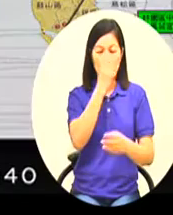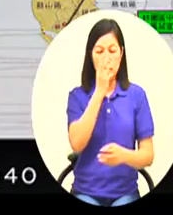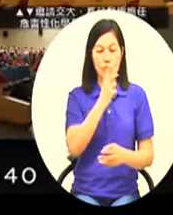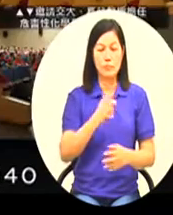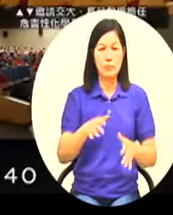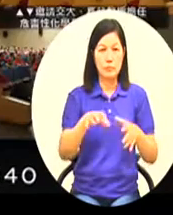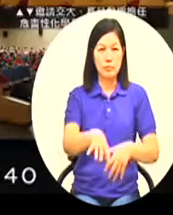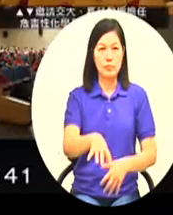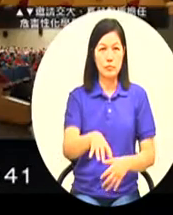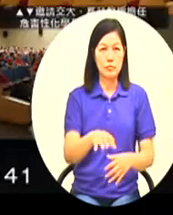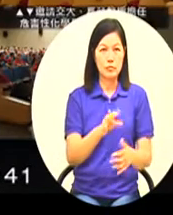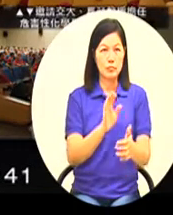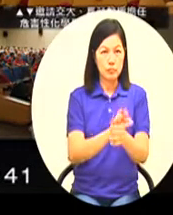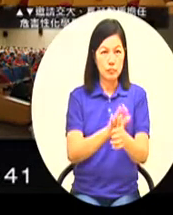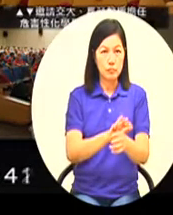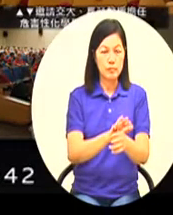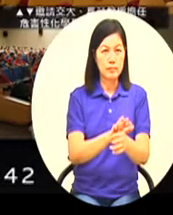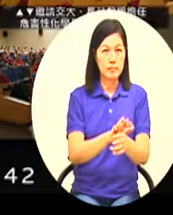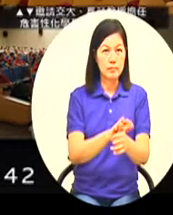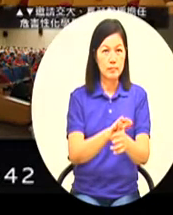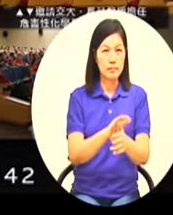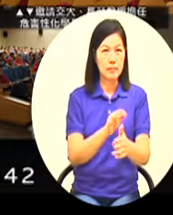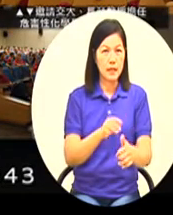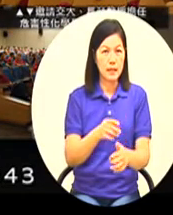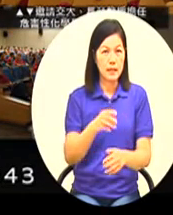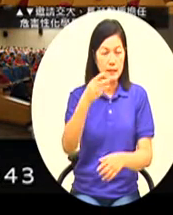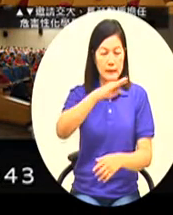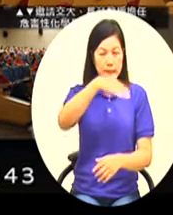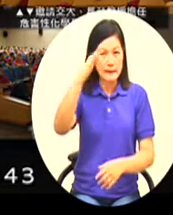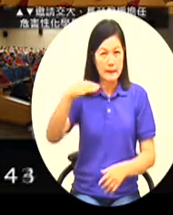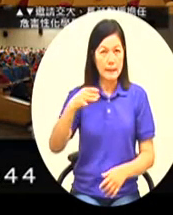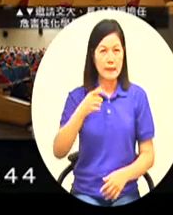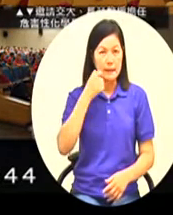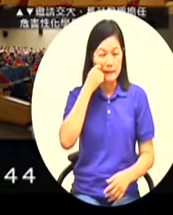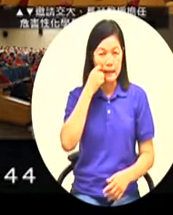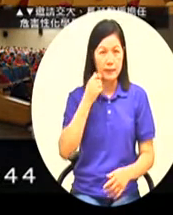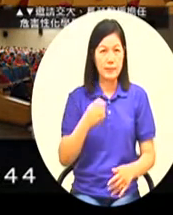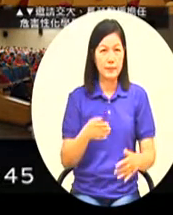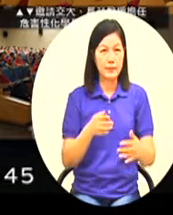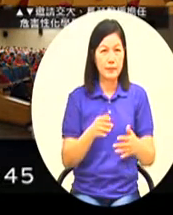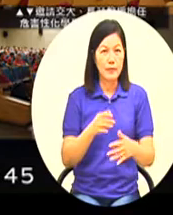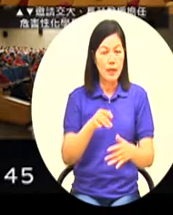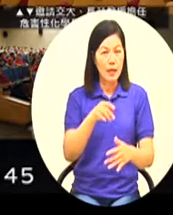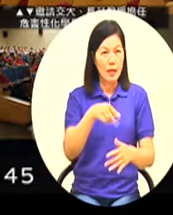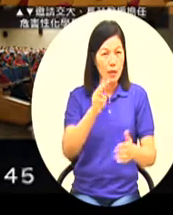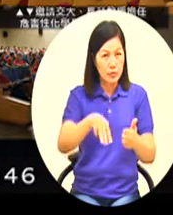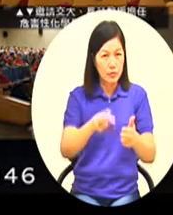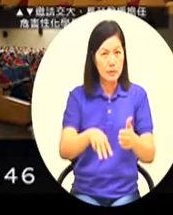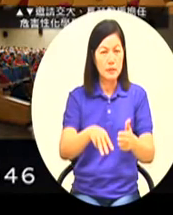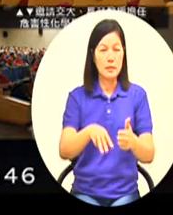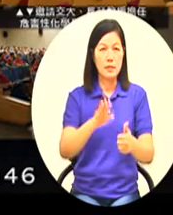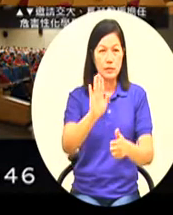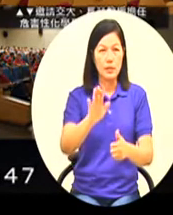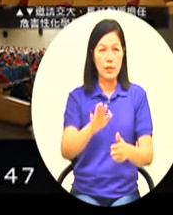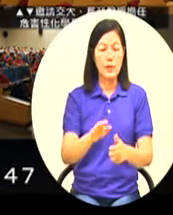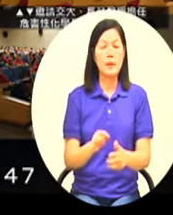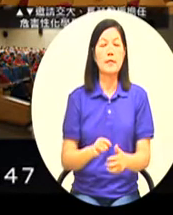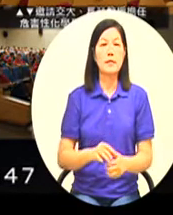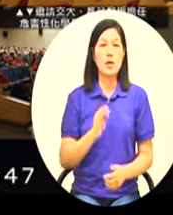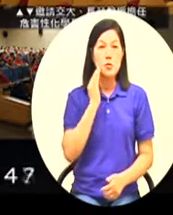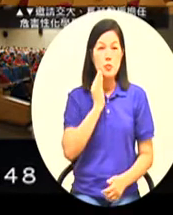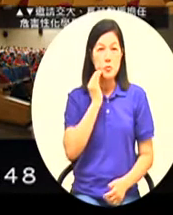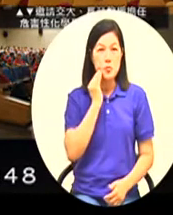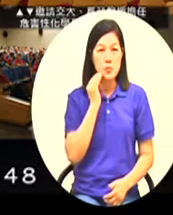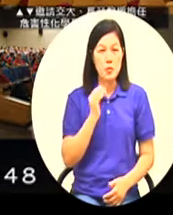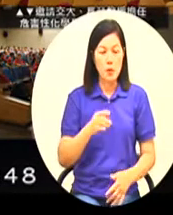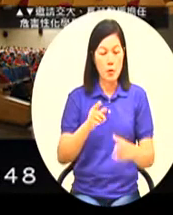作。本局邀请三难救治协会办理三易事故救助训练，并办理危害